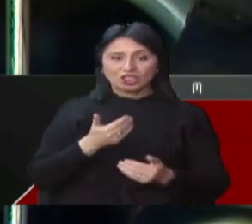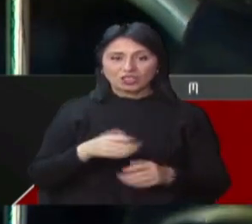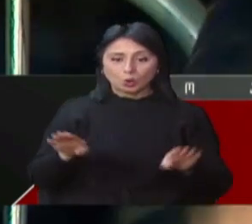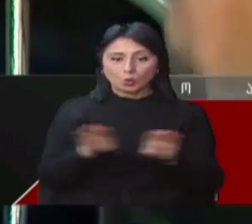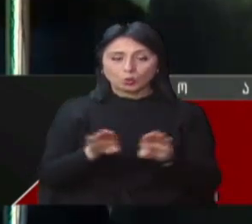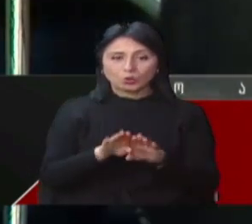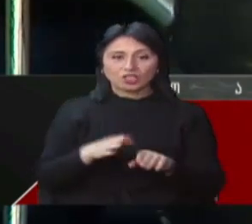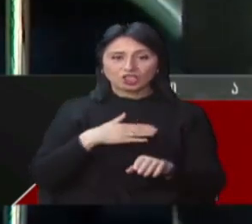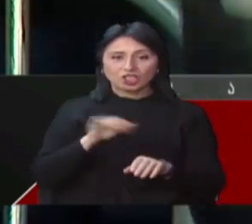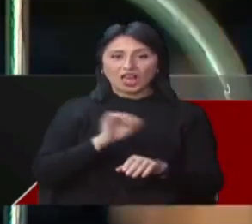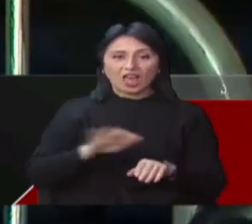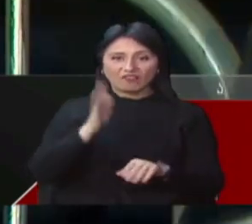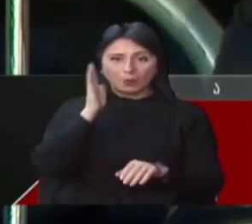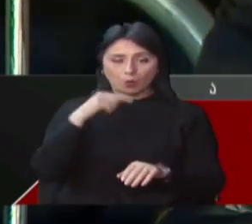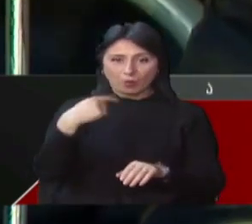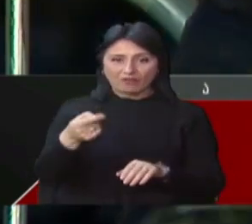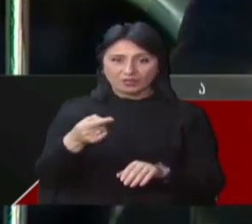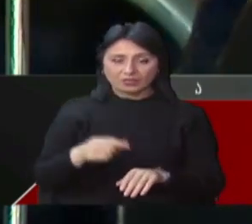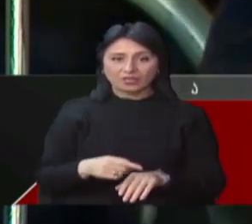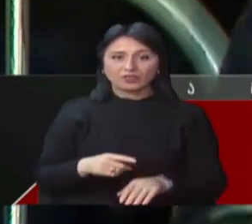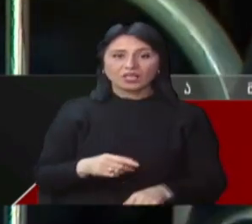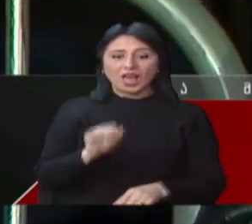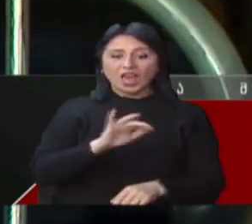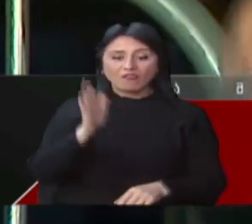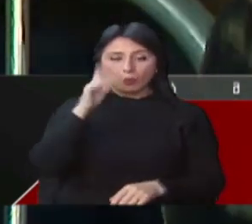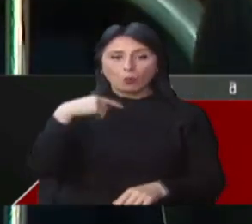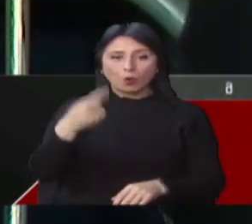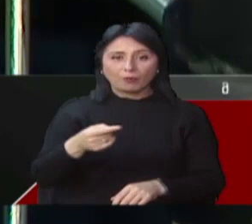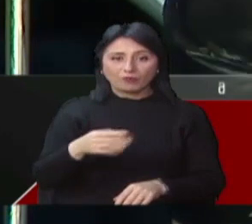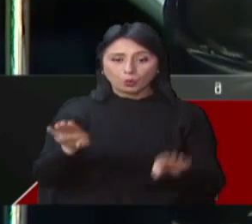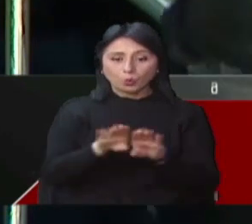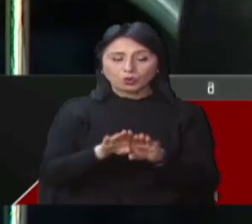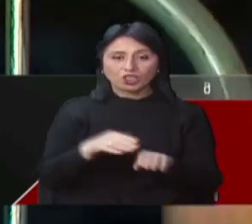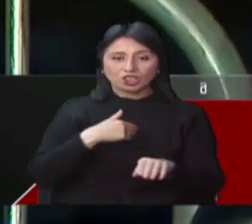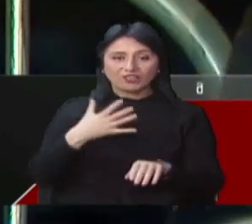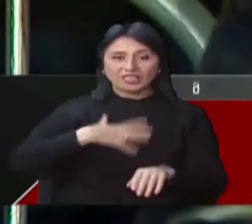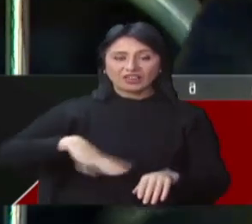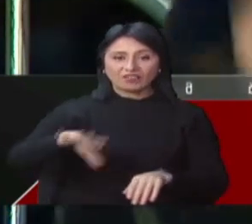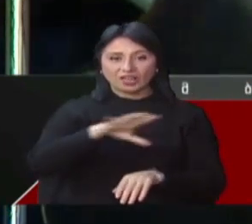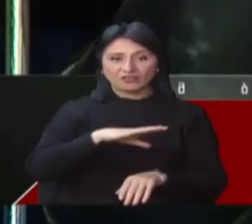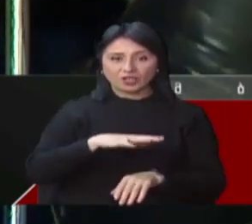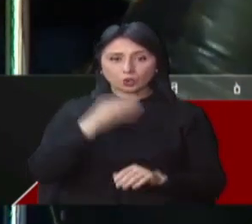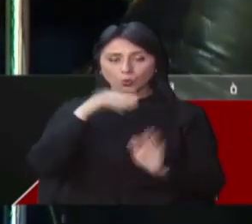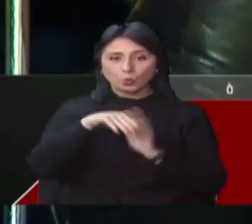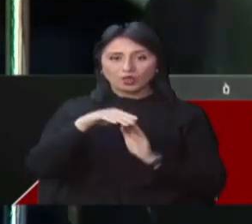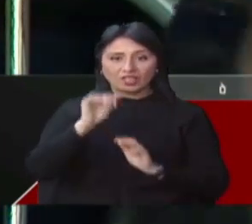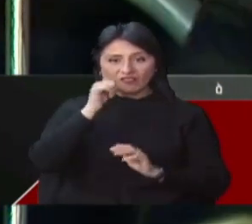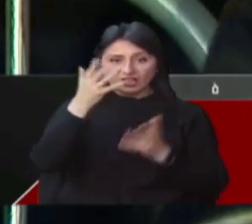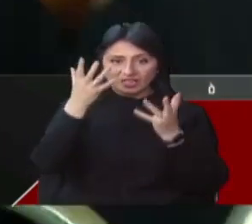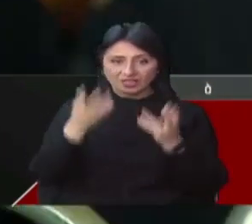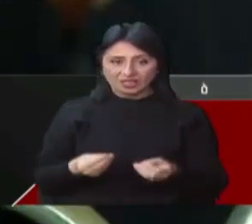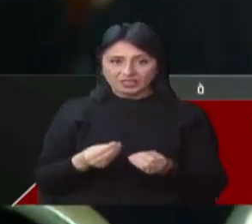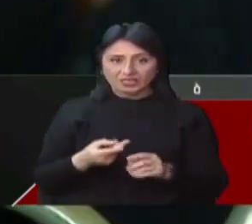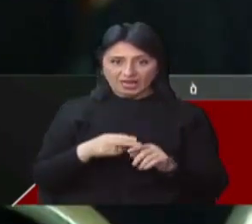udris, ჩვენს ევროპულ მომავალს. Ევროპული მომავალი udris, ჩვენი ქვეყნის უკეთეს ხვალინდელ